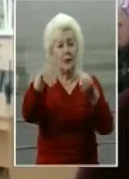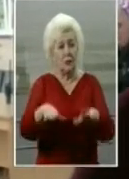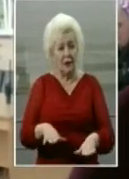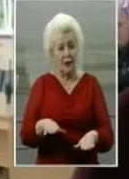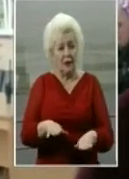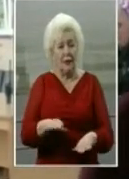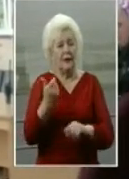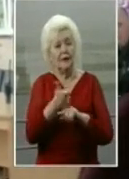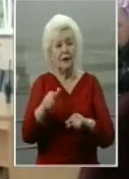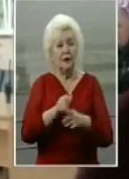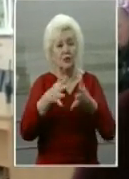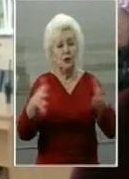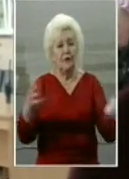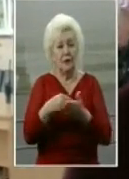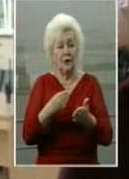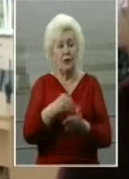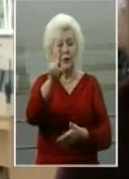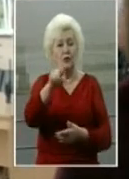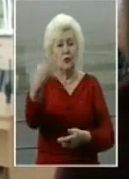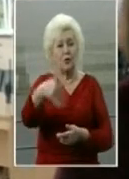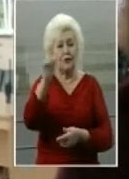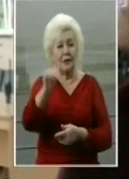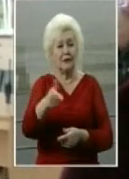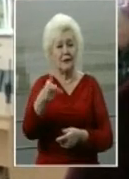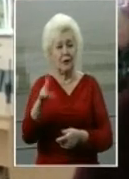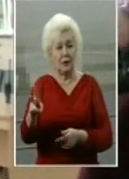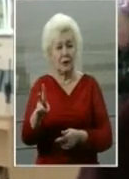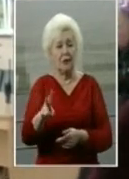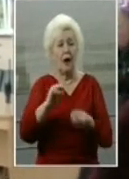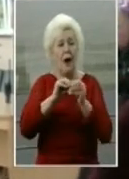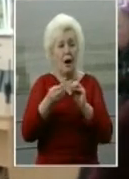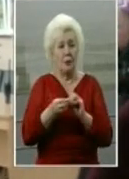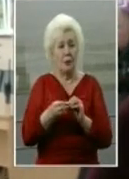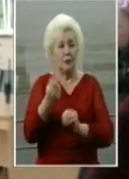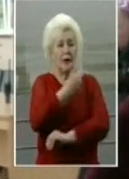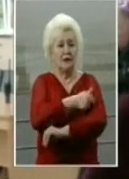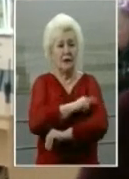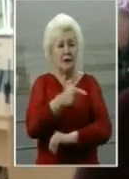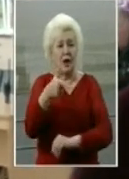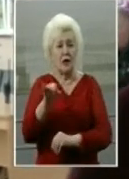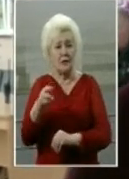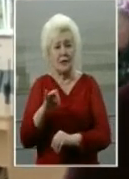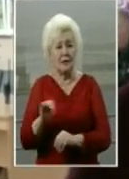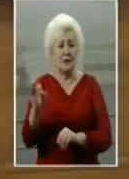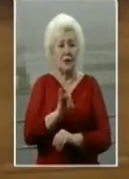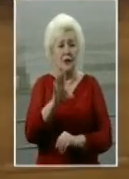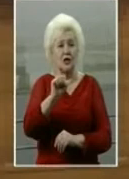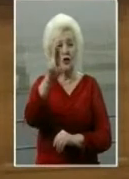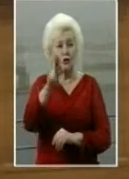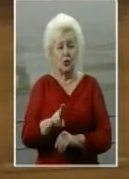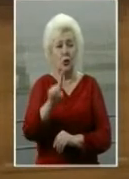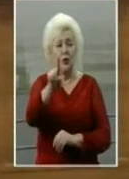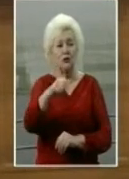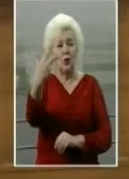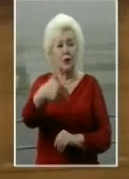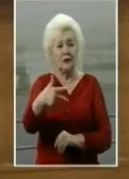вирішено. Не дуже велика сума – 150 тисяч гривень, а проблема санітарно-гігієнічна та соціальна. 130